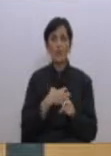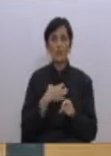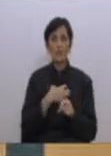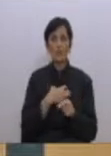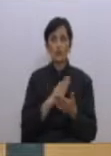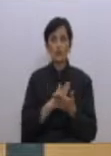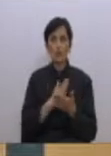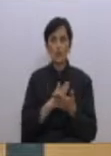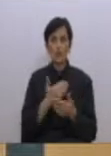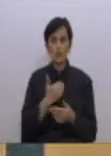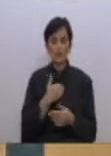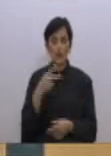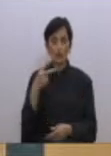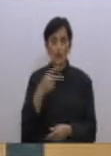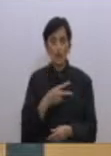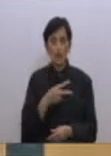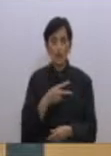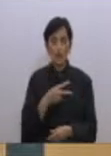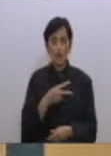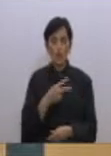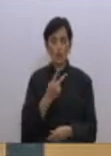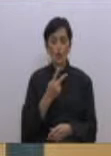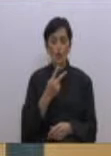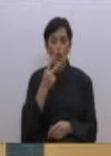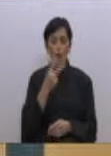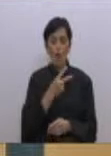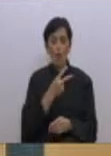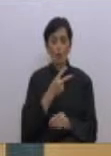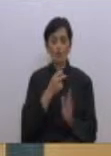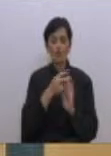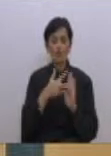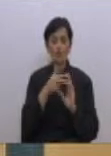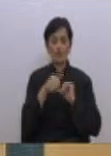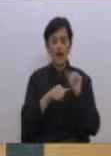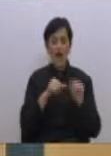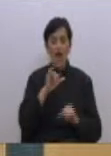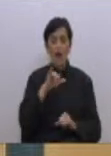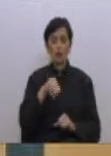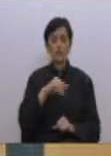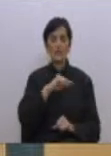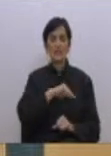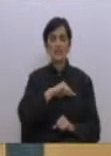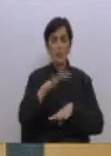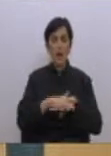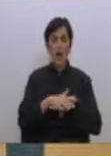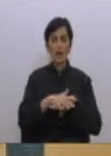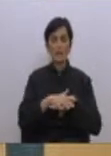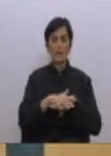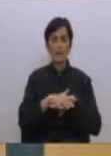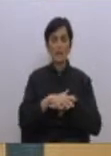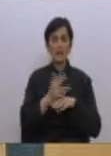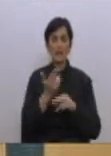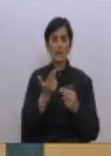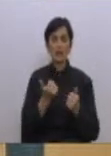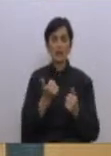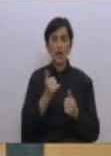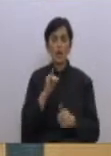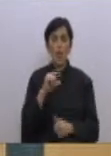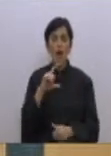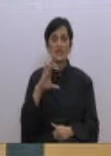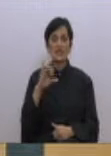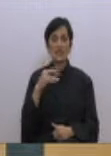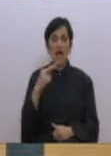მნიშვნელოვანია. ჩვენ 2018 წლიდან აუდიტის სამსახური მსოფლიო ბანკის